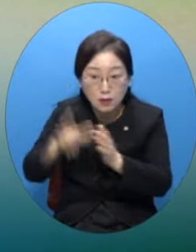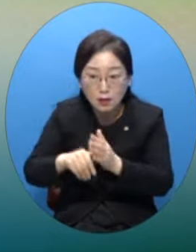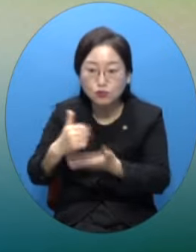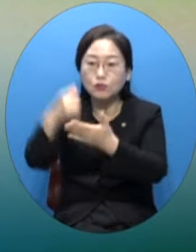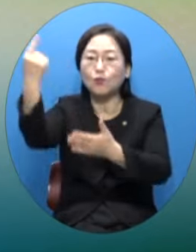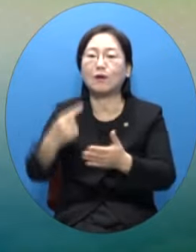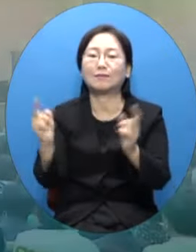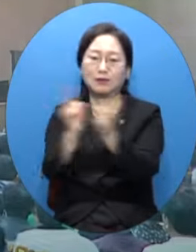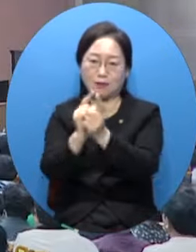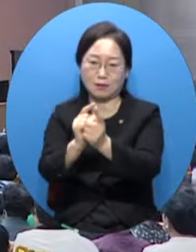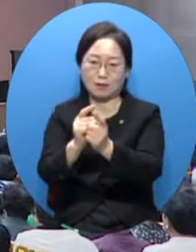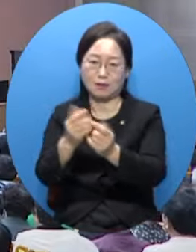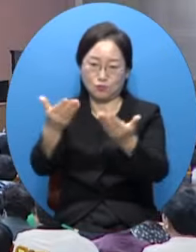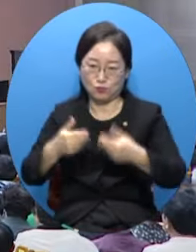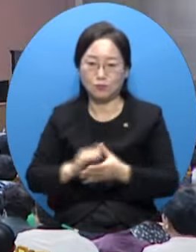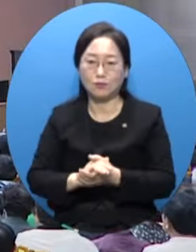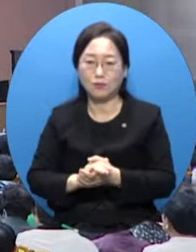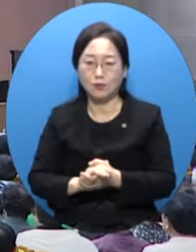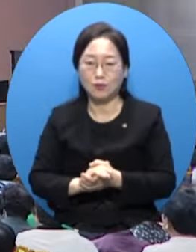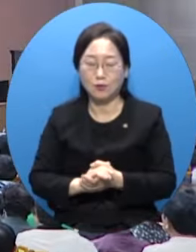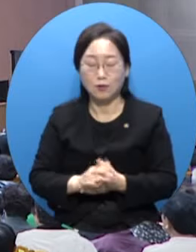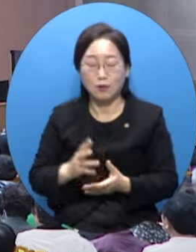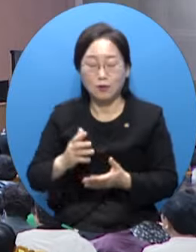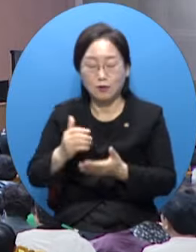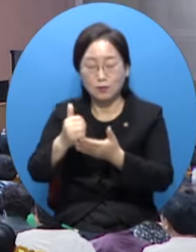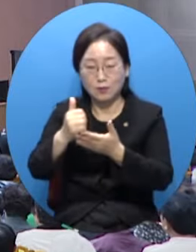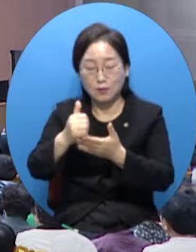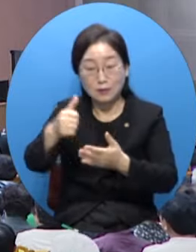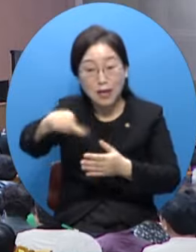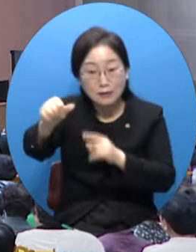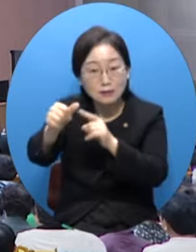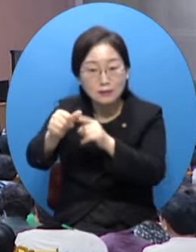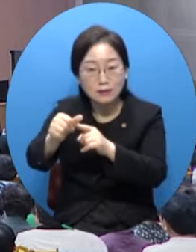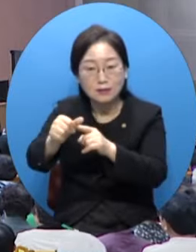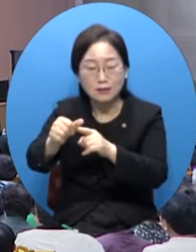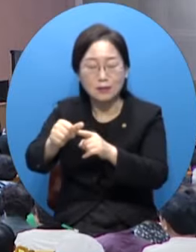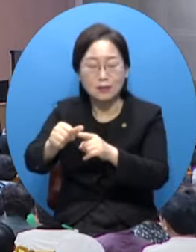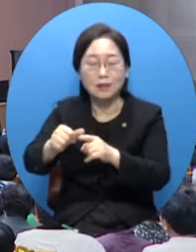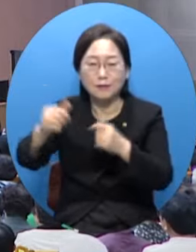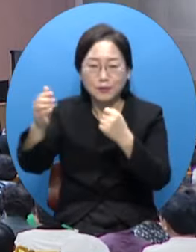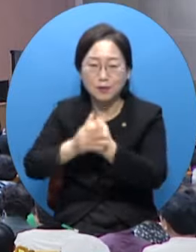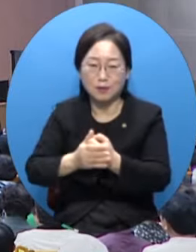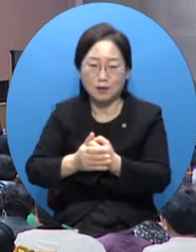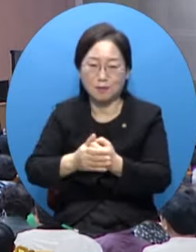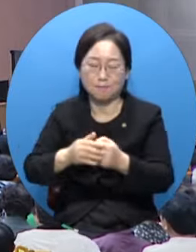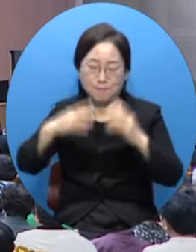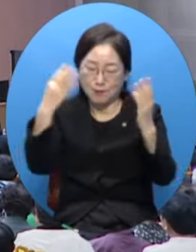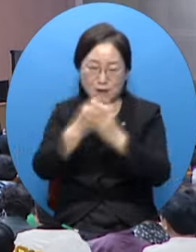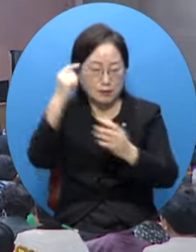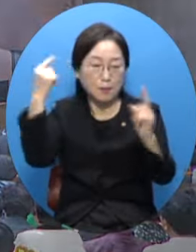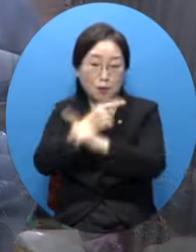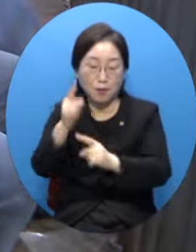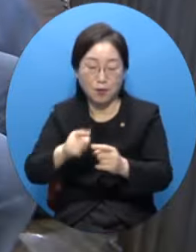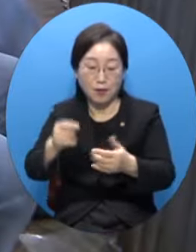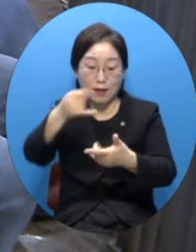것입니다. 준영이의 영향을 받아서 가족 모두가 진로를 바꿨습니다. 딸은 대학에서 특수교육을 하고